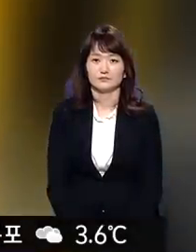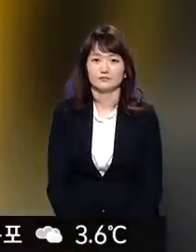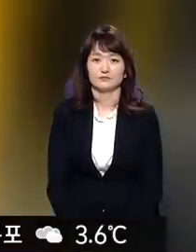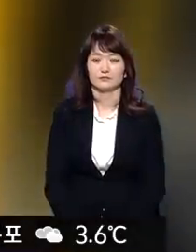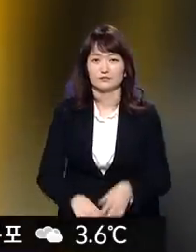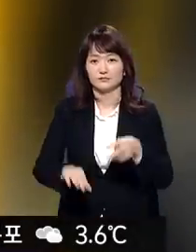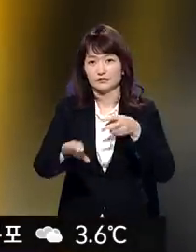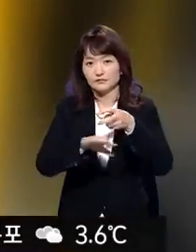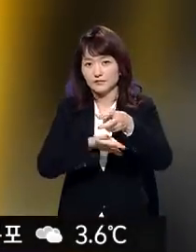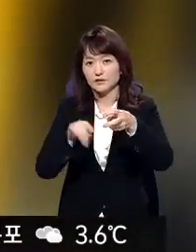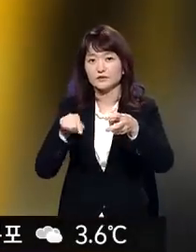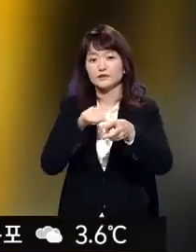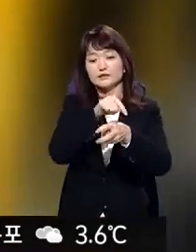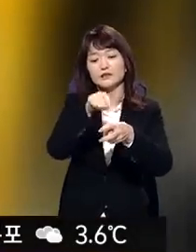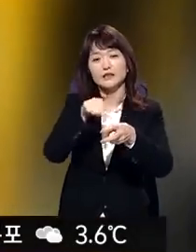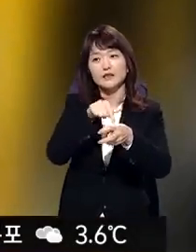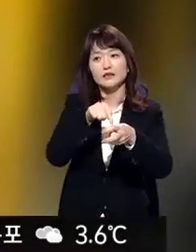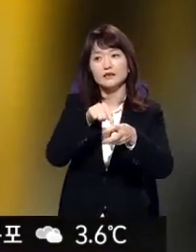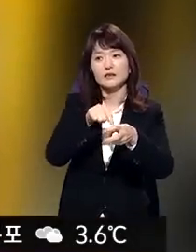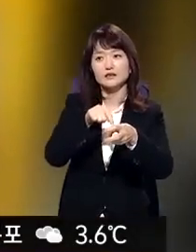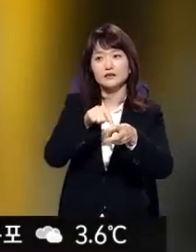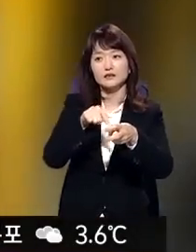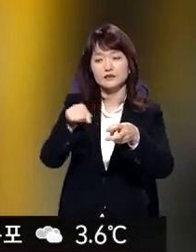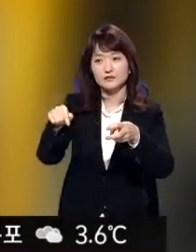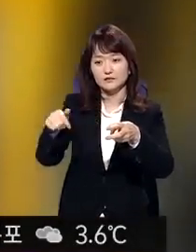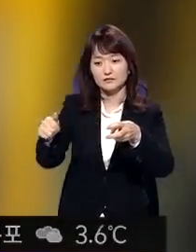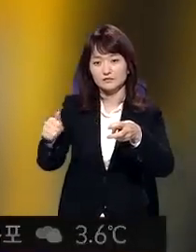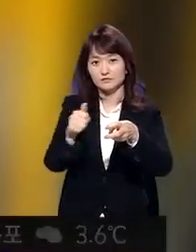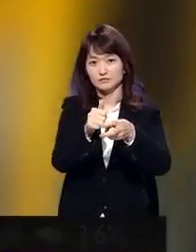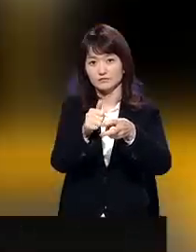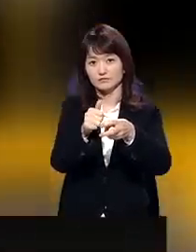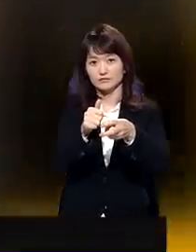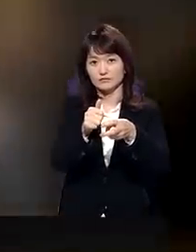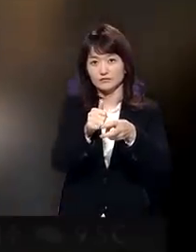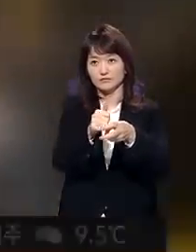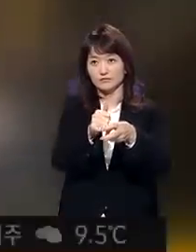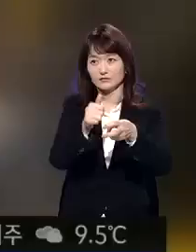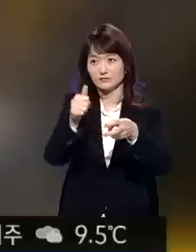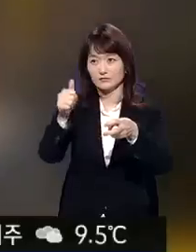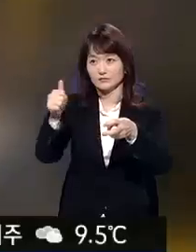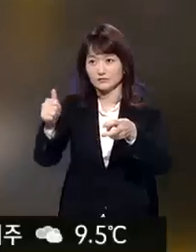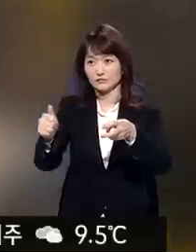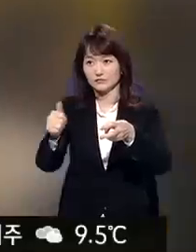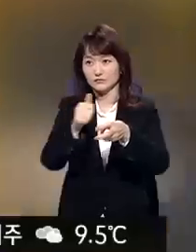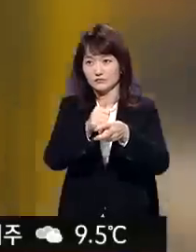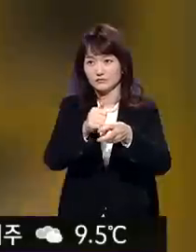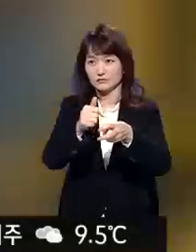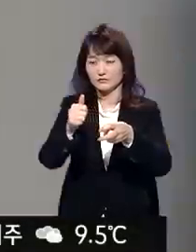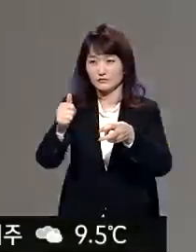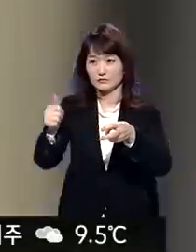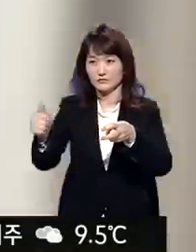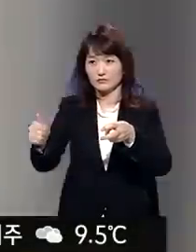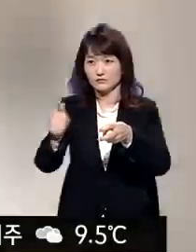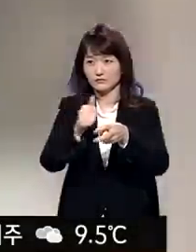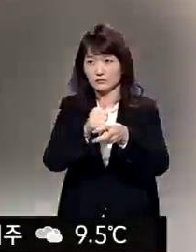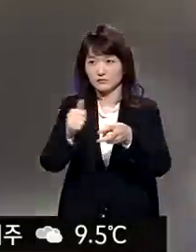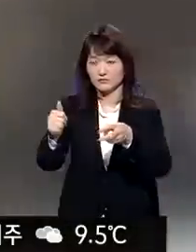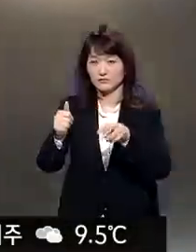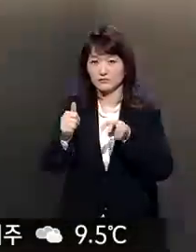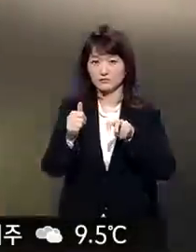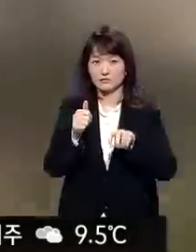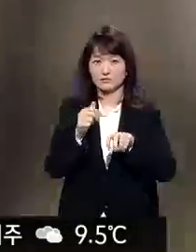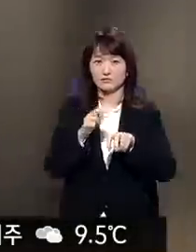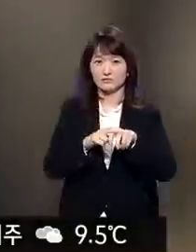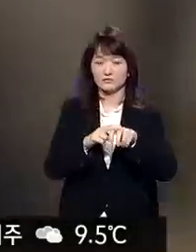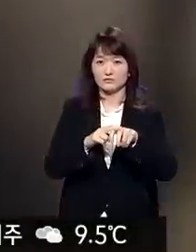네, 여기는 버스 아닙니다. 통로에 서 있던 남성이 버스에서 내리려다가 뜬금없이 앉아있던 남성에게 들고